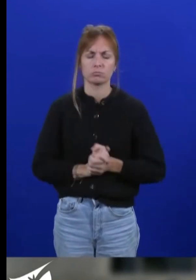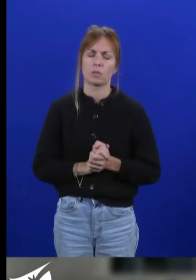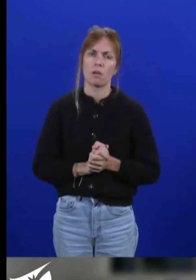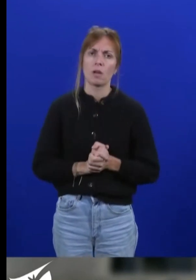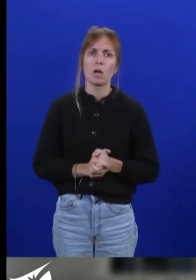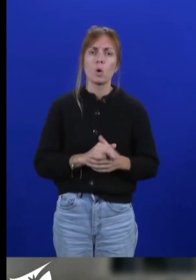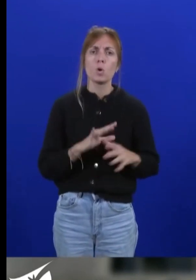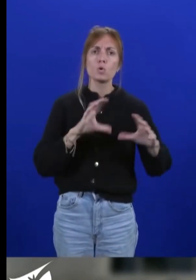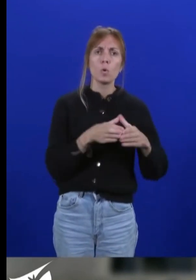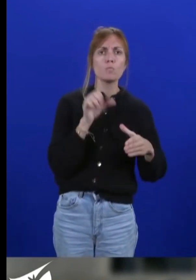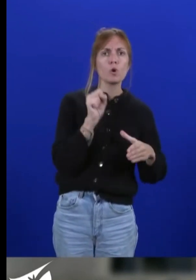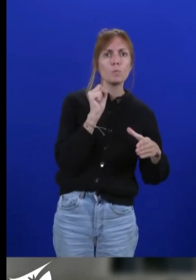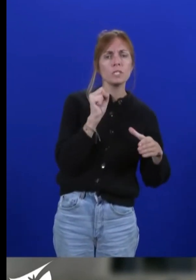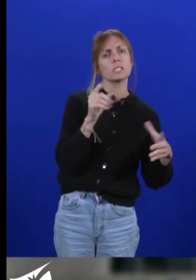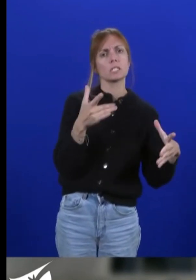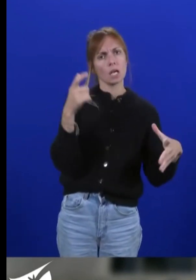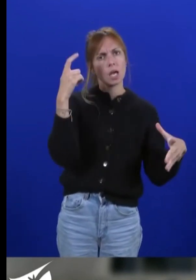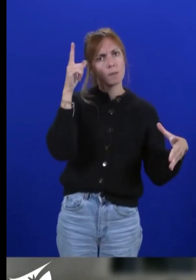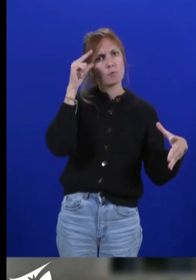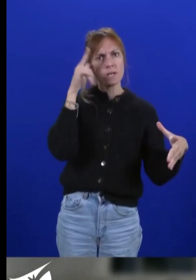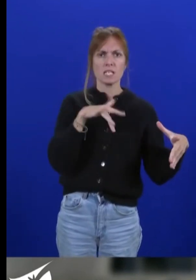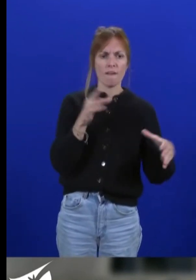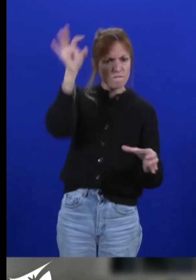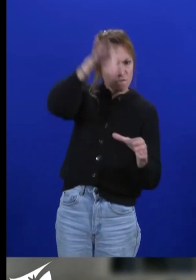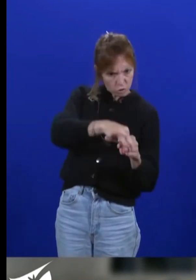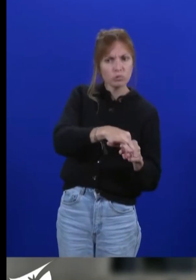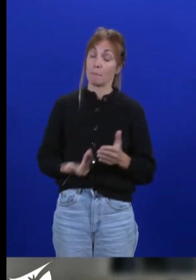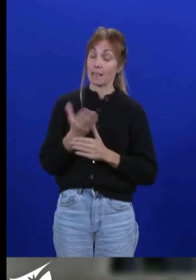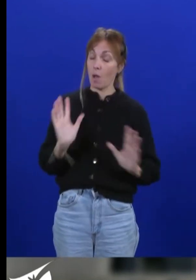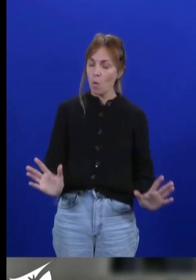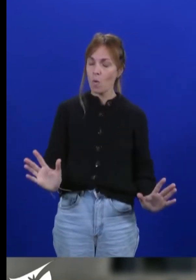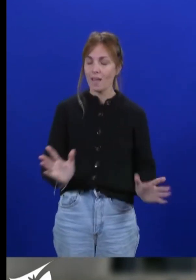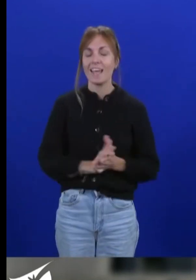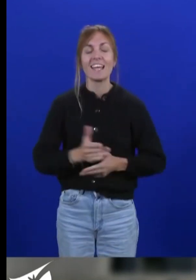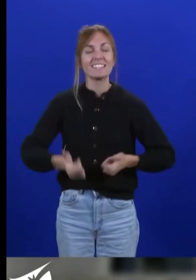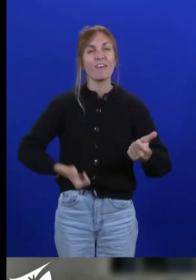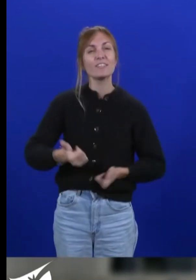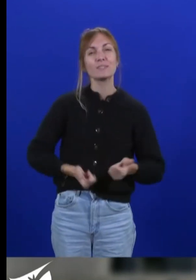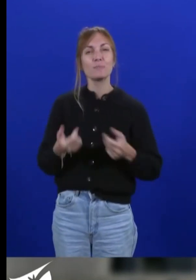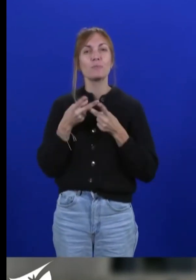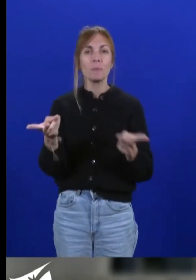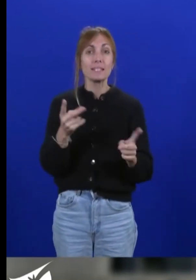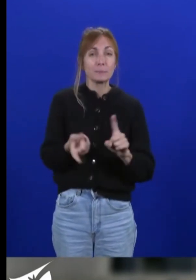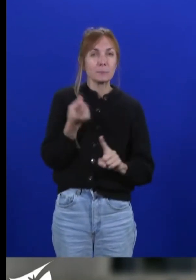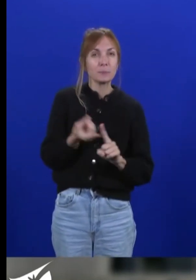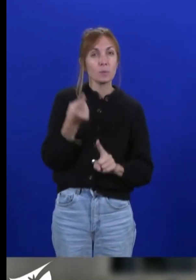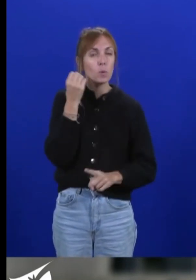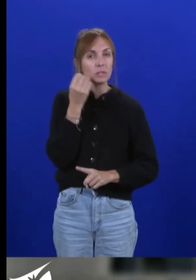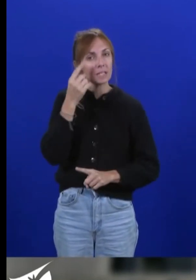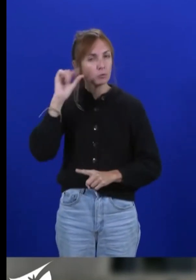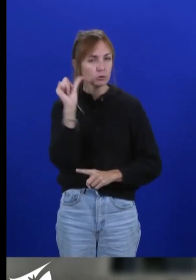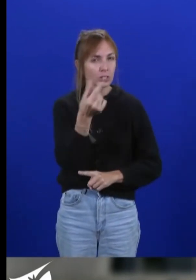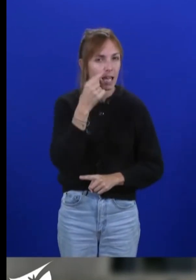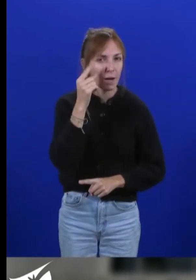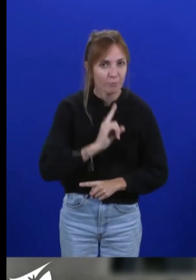des communistes et républicains votera cette délibération qui permettra de renforcer un service public essentiel au quotidien de toutes et